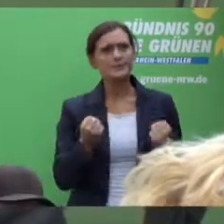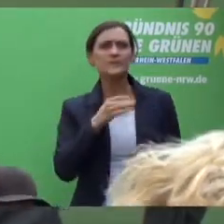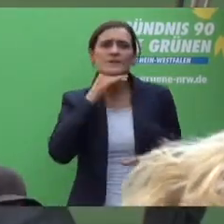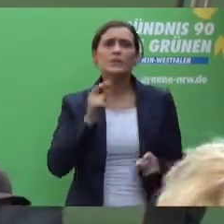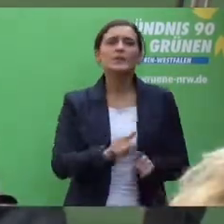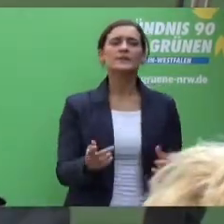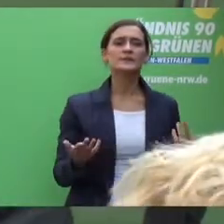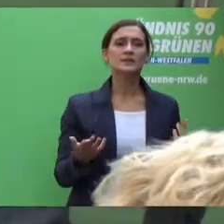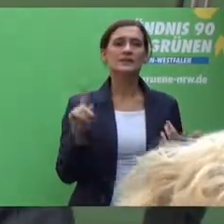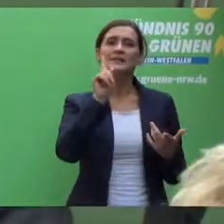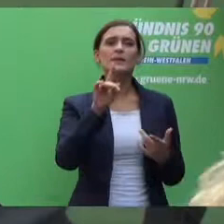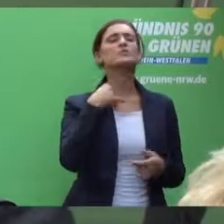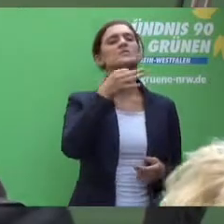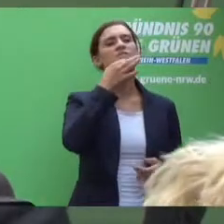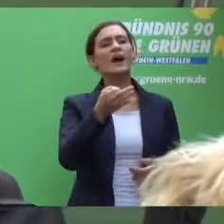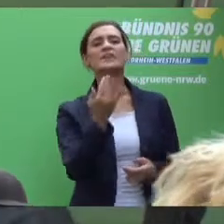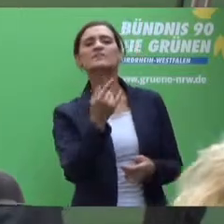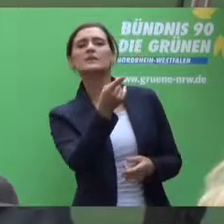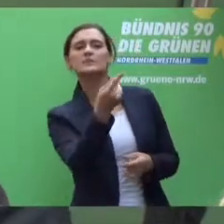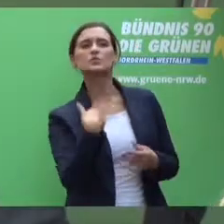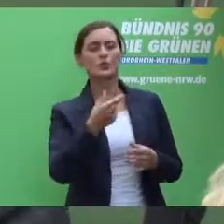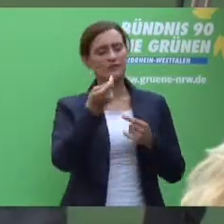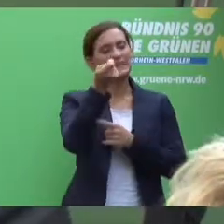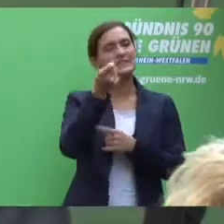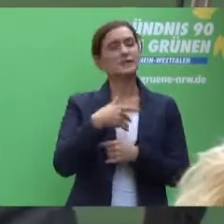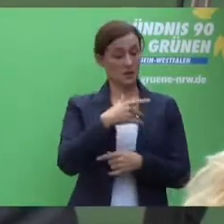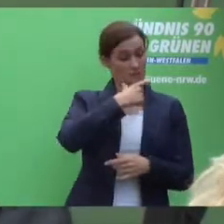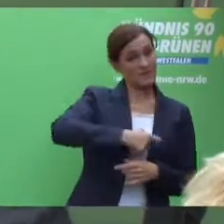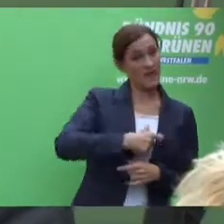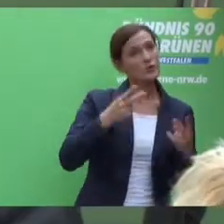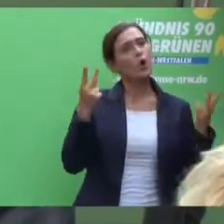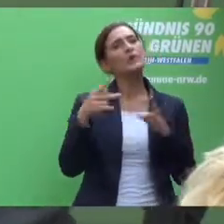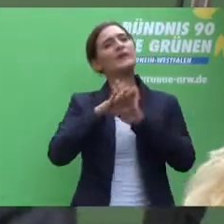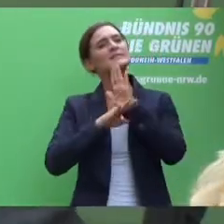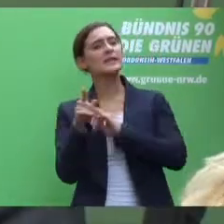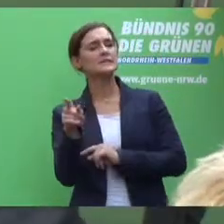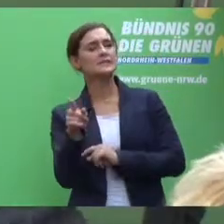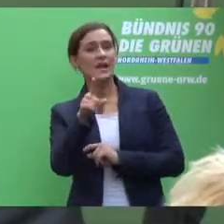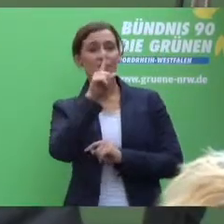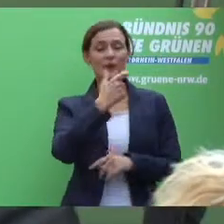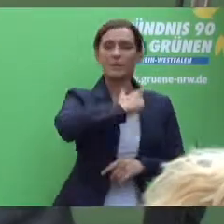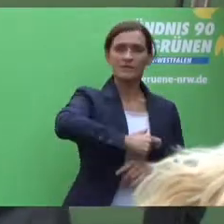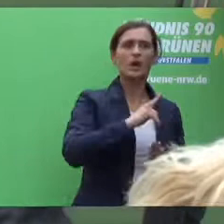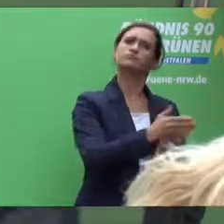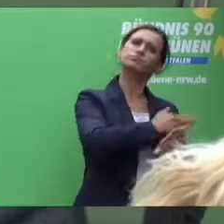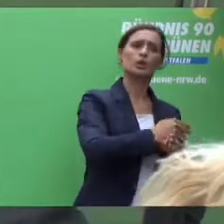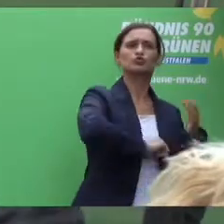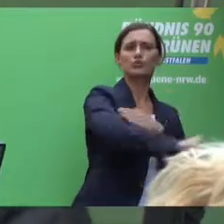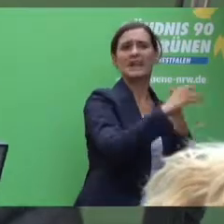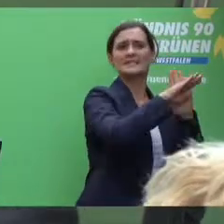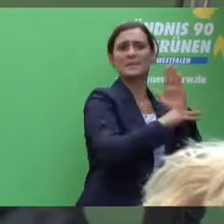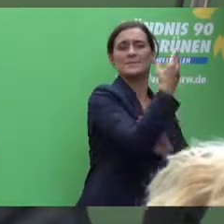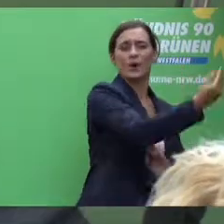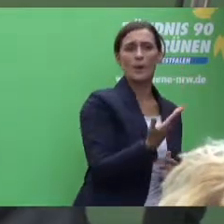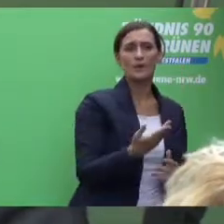gefragt wird, wie bist du denn versichert? Und dann richtet sich der Termin danach, wie du versichert bist. Ein solches